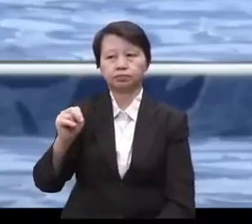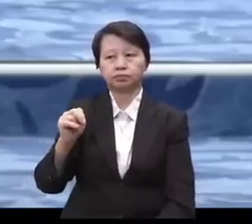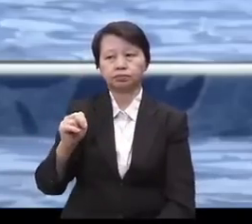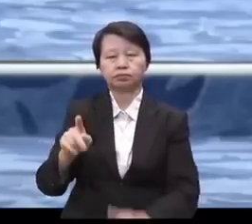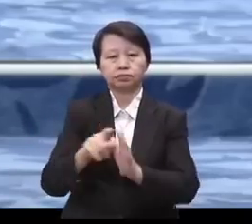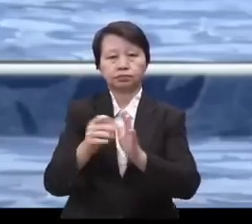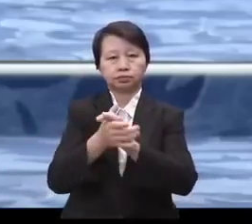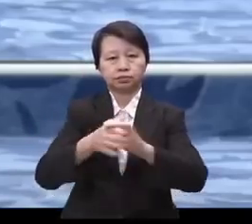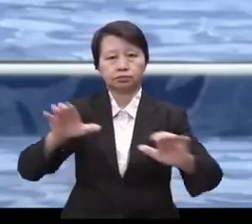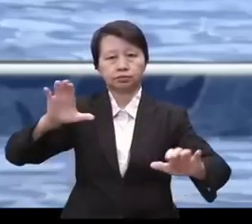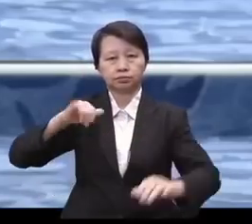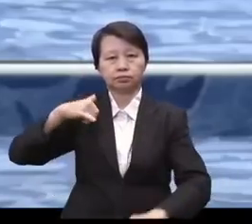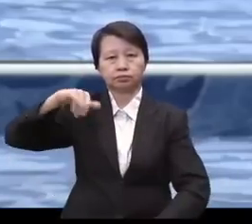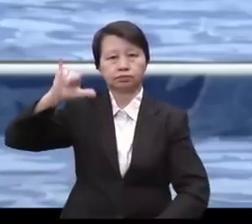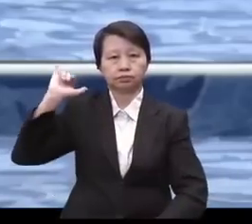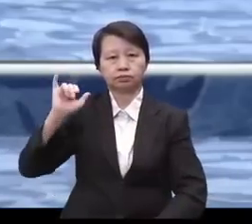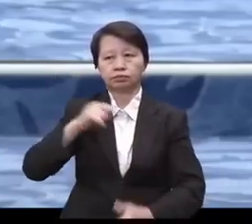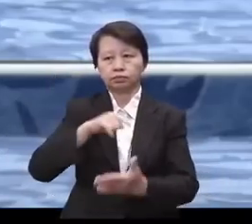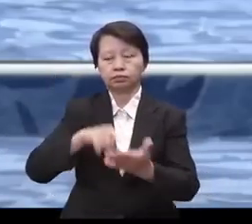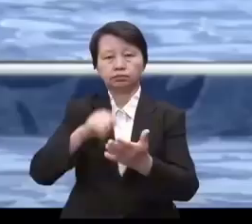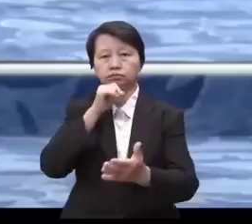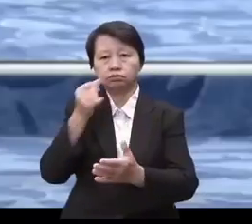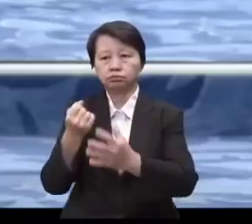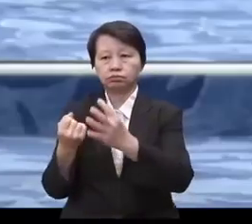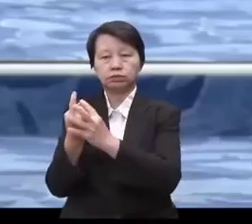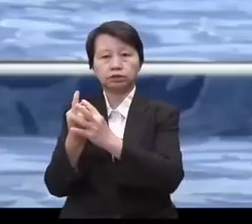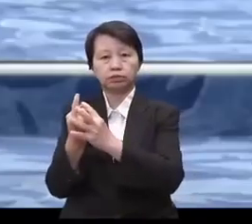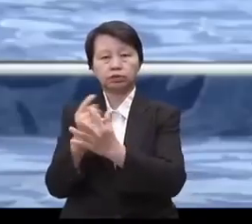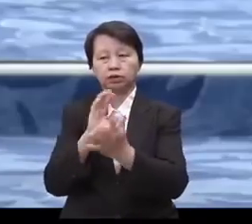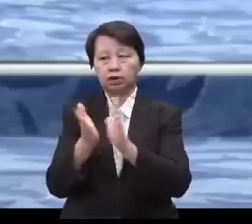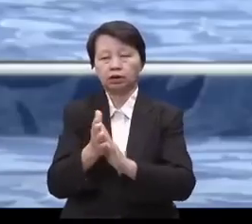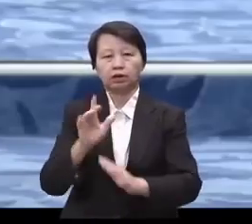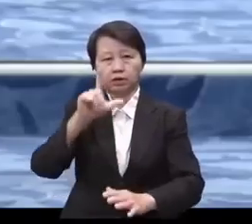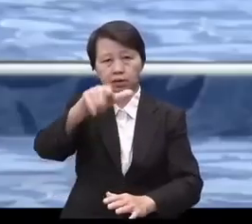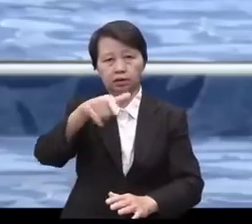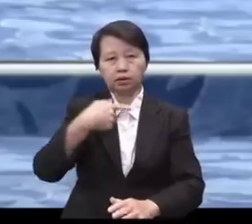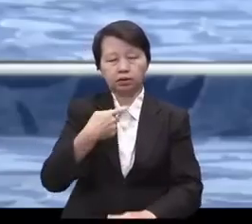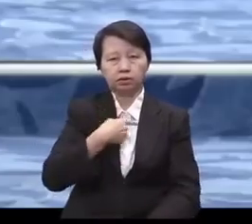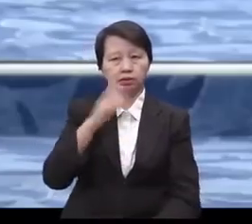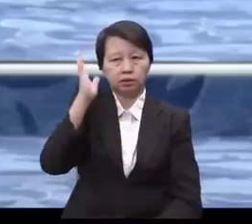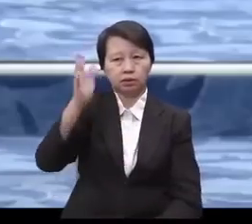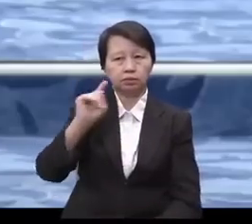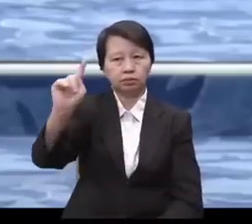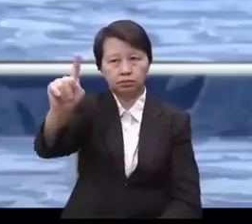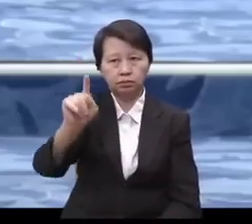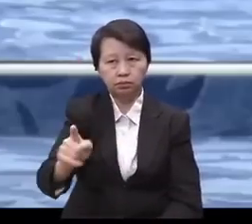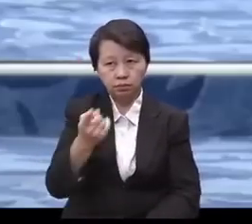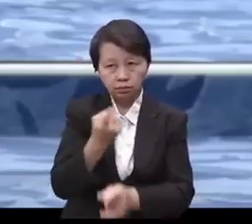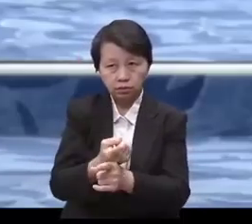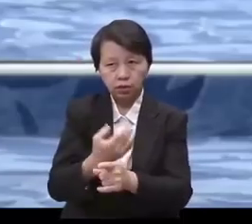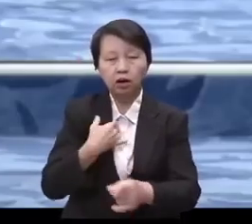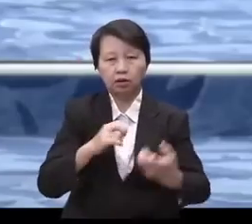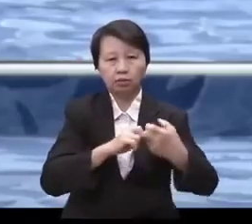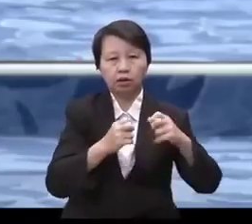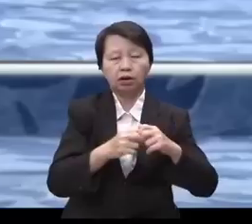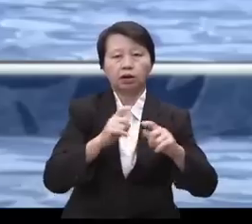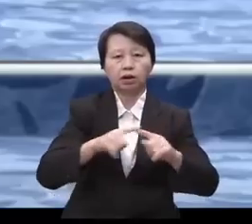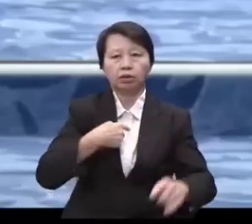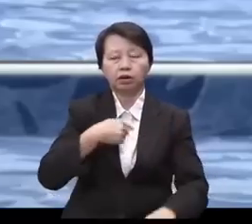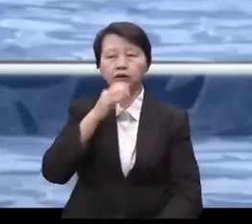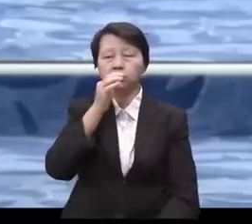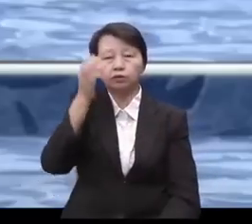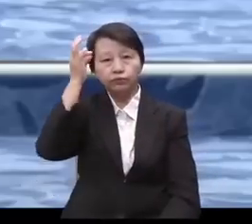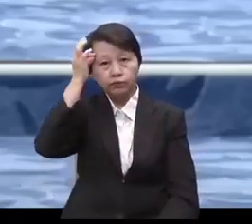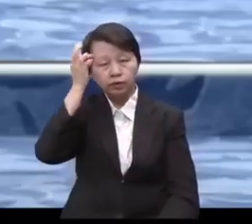Keselamatan semalam, perkara ini tidak dibangkitkan. Jadi kita nanti tanya kalau benar ada masalah. Tapi saya tidak fikir,